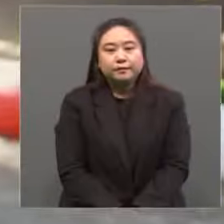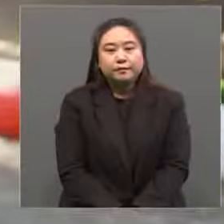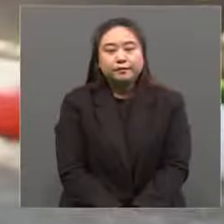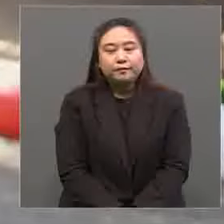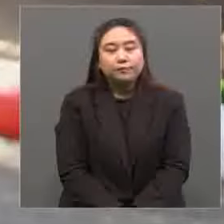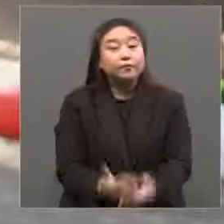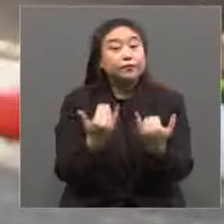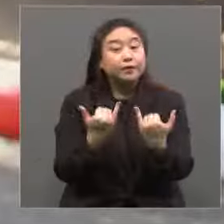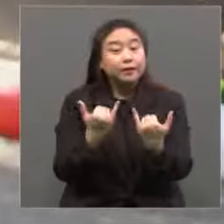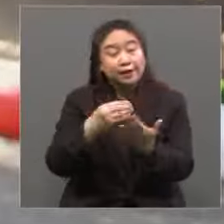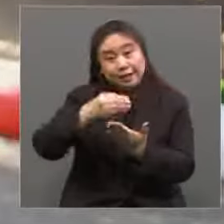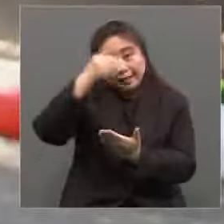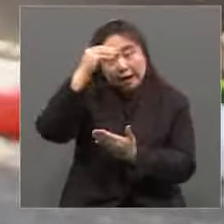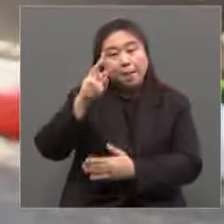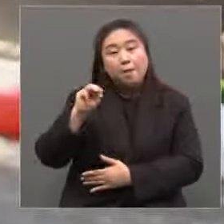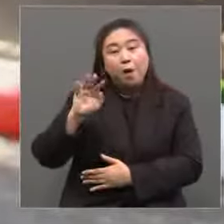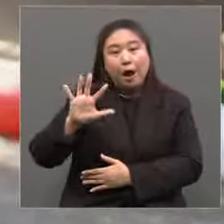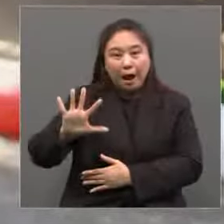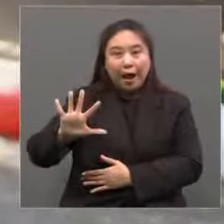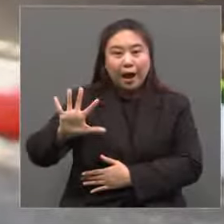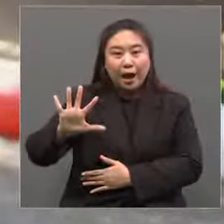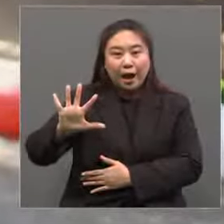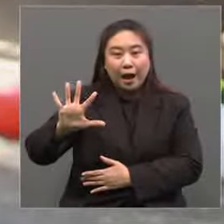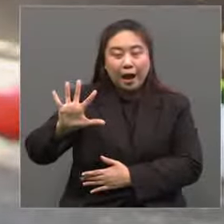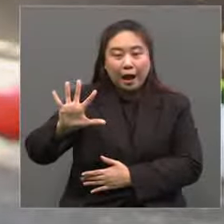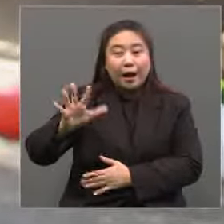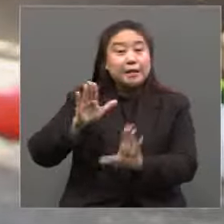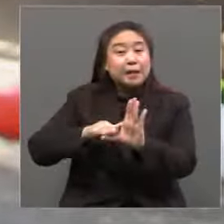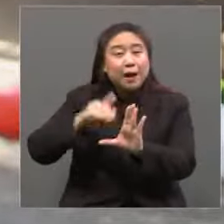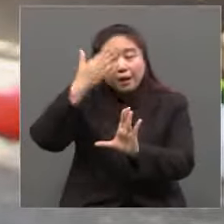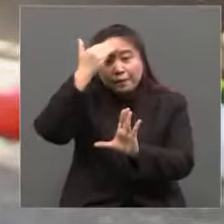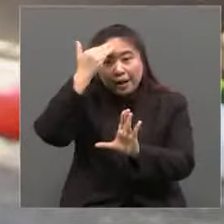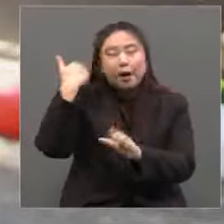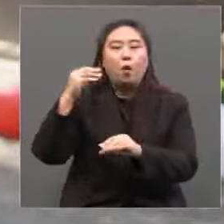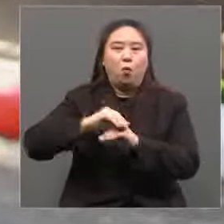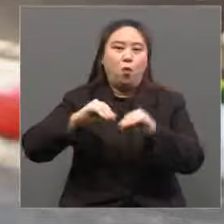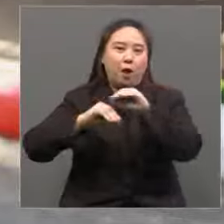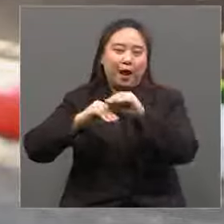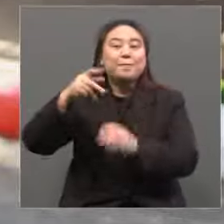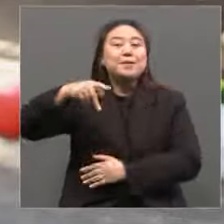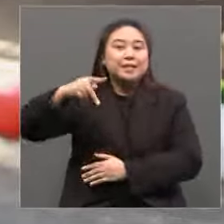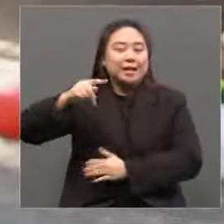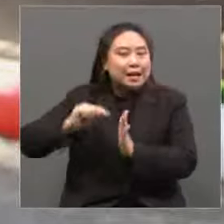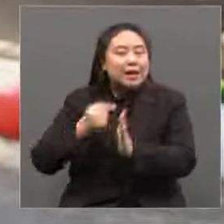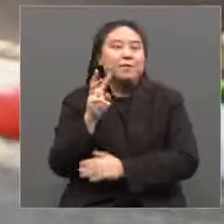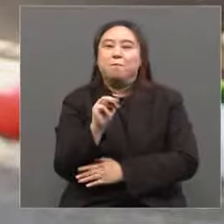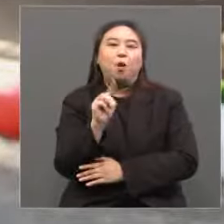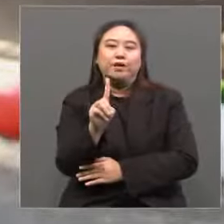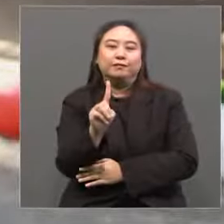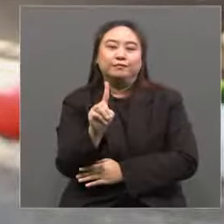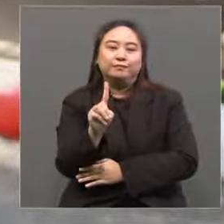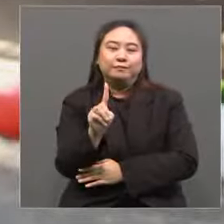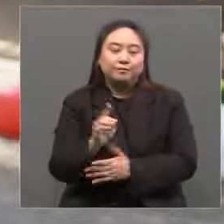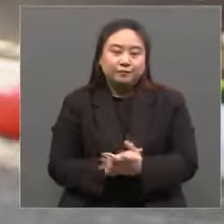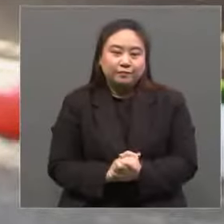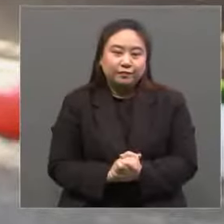ตอนนี้หนูอยู่ม.5นะคะหนูเข้ามาได้เพราะว่าหนูเรียนโครงการห้องเรียนพิเศษดนตรีตั้งแต่ม.1ค่ะแล้วเครื่อง